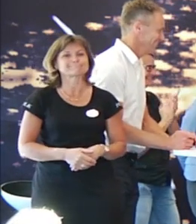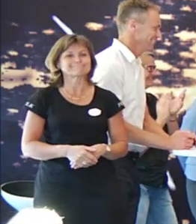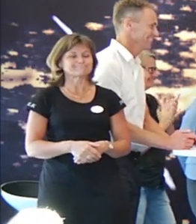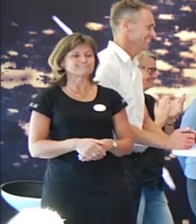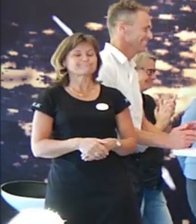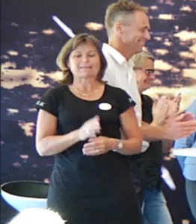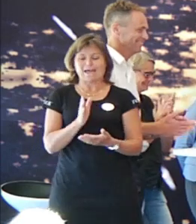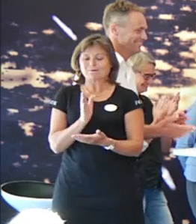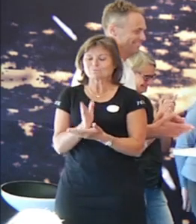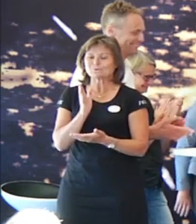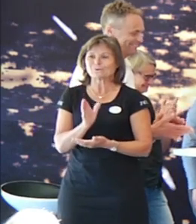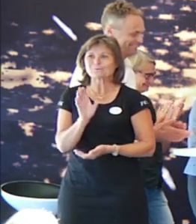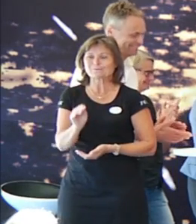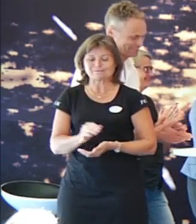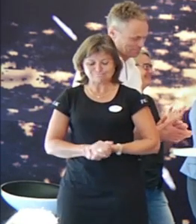Absolut.